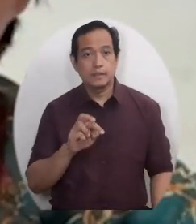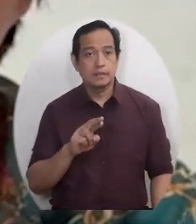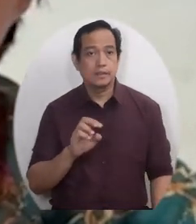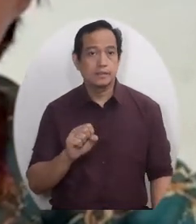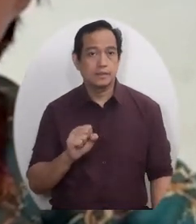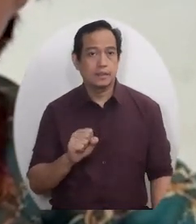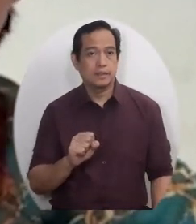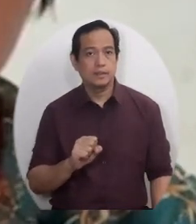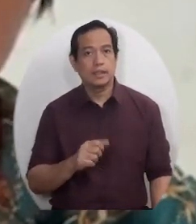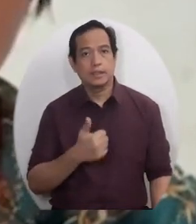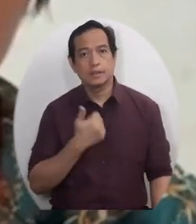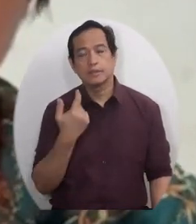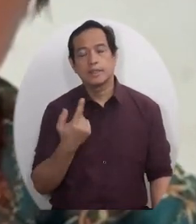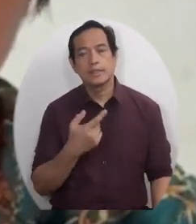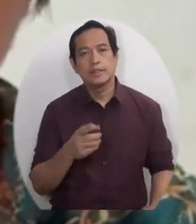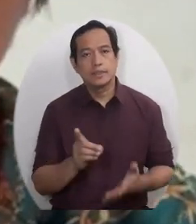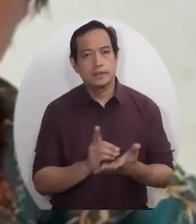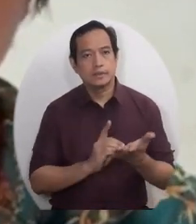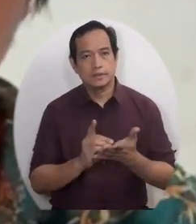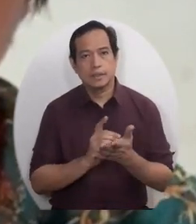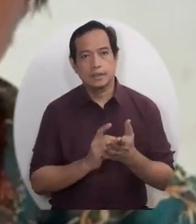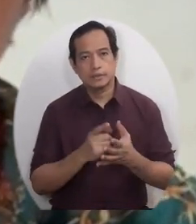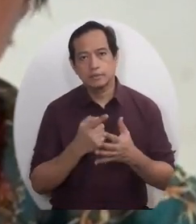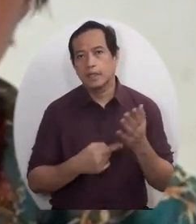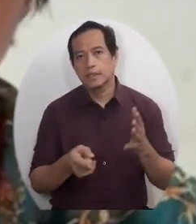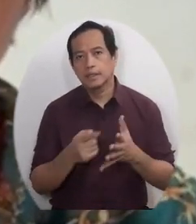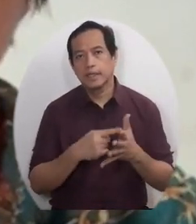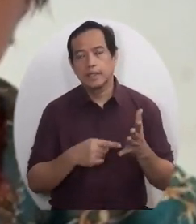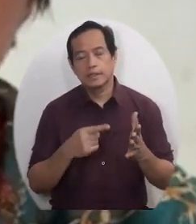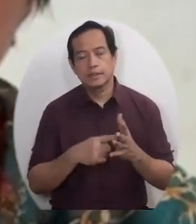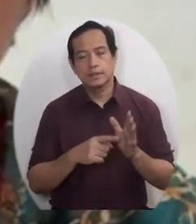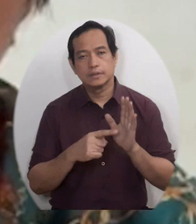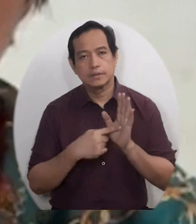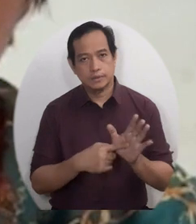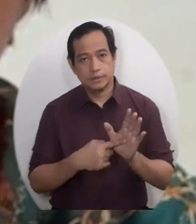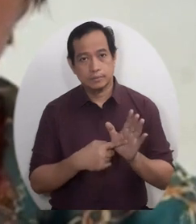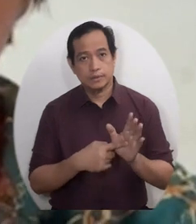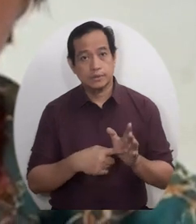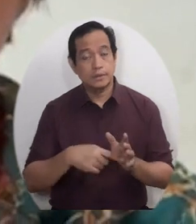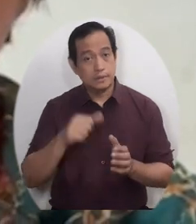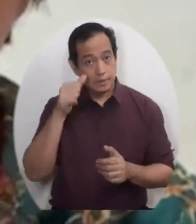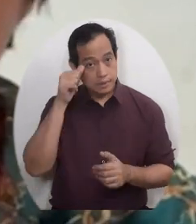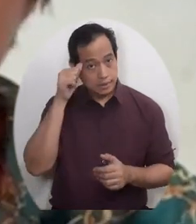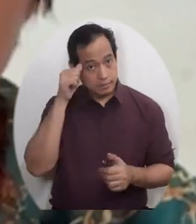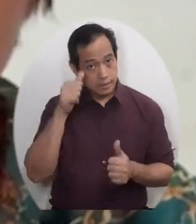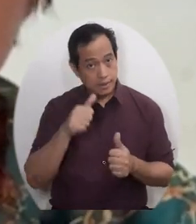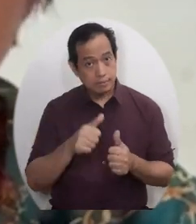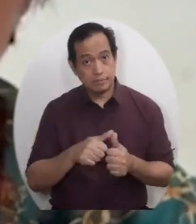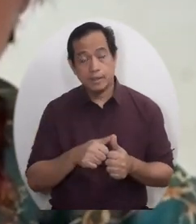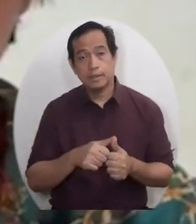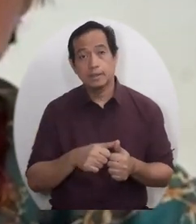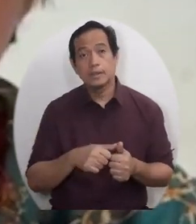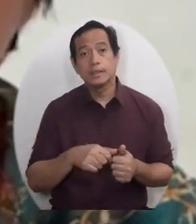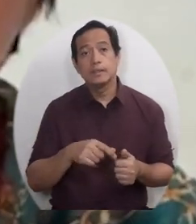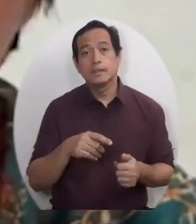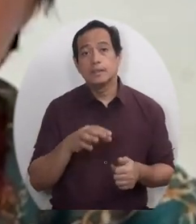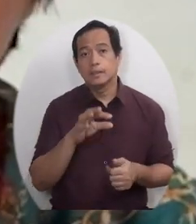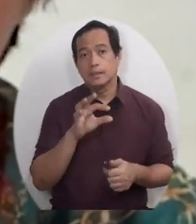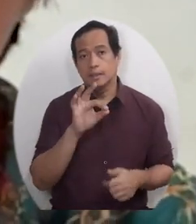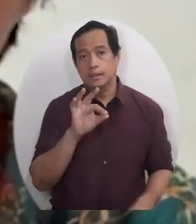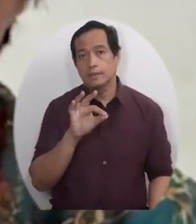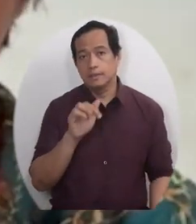ay drugs. So anong mga sintomas nito? Tandaan nyo po, FAST,